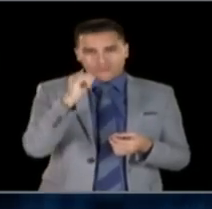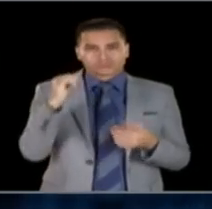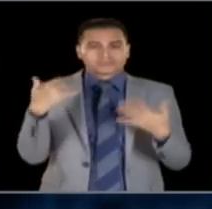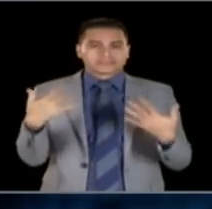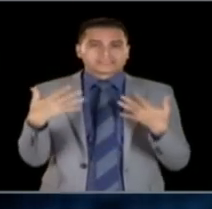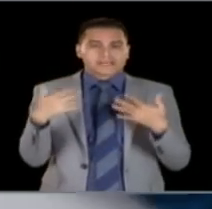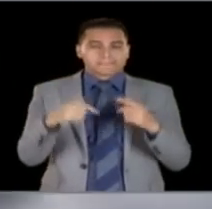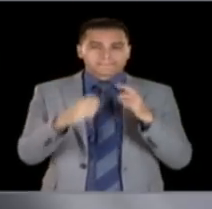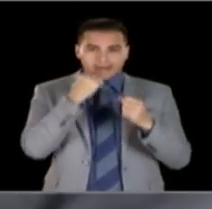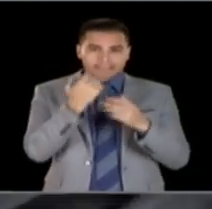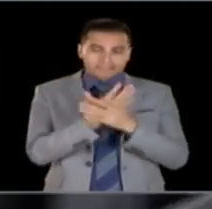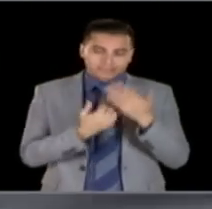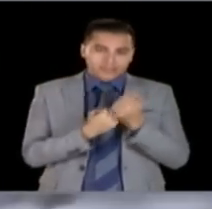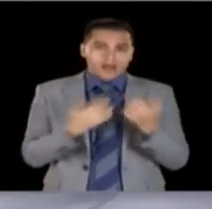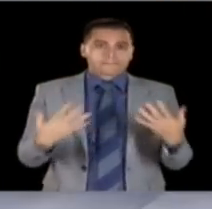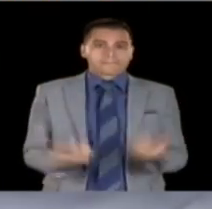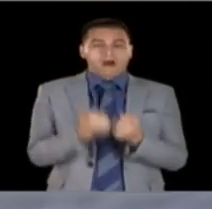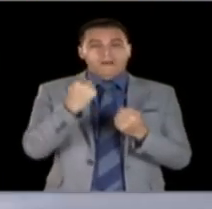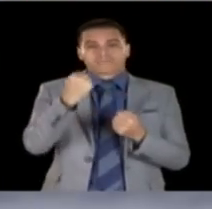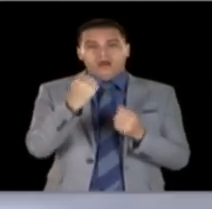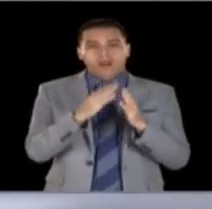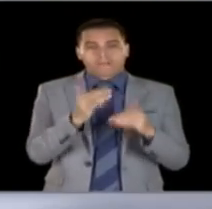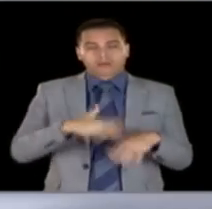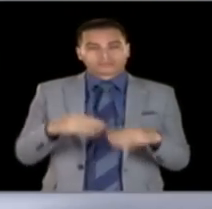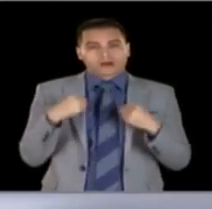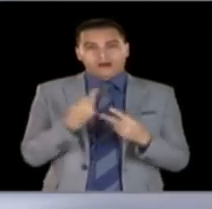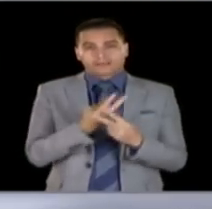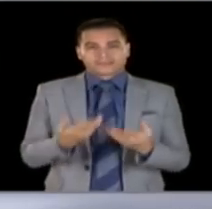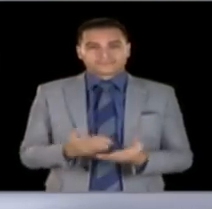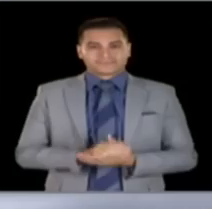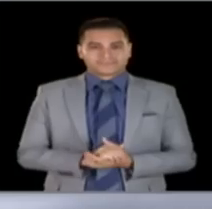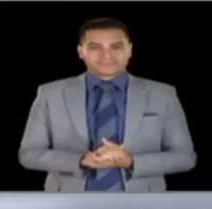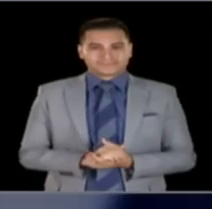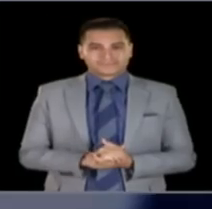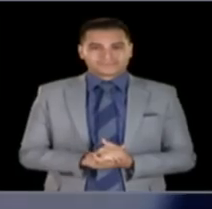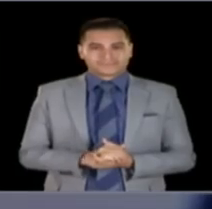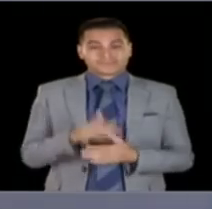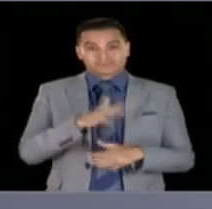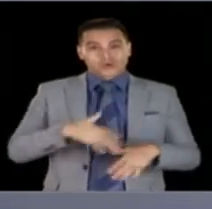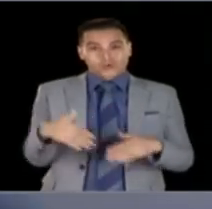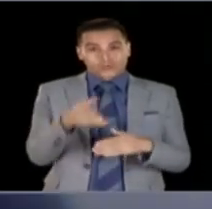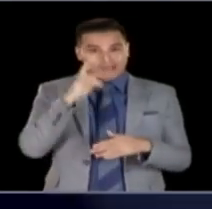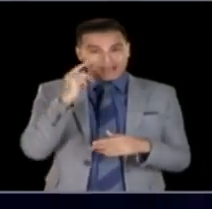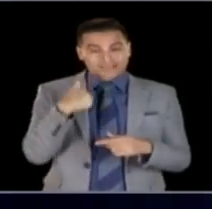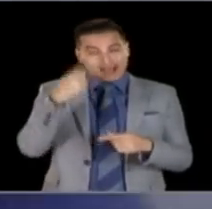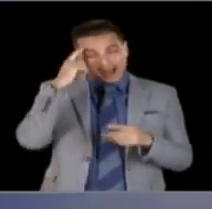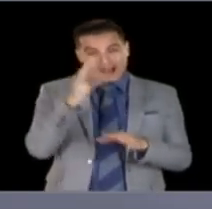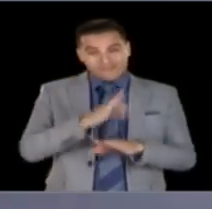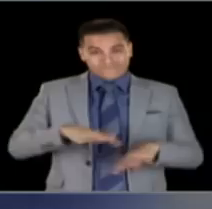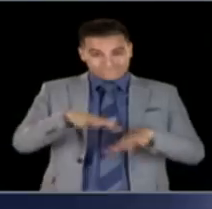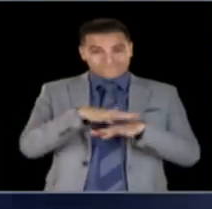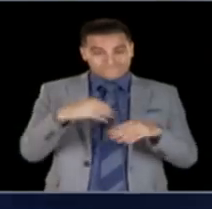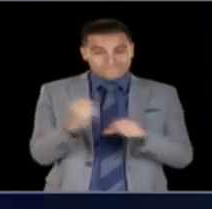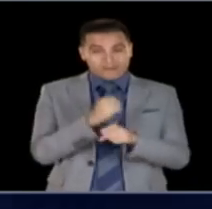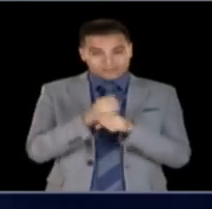3,802,500 جنيه من البنك الأهلي لرعاية أبطال مصر الرياضيين. الحوت الأزرق، أنا عارف إن الموقف